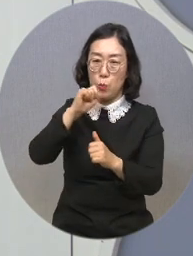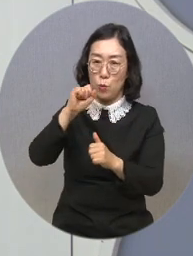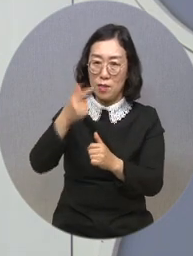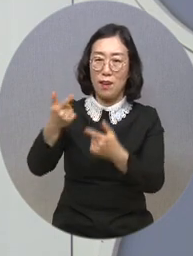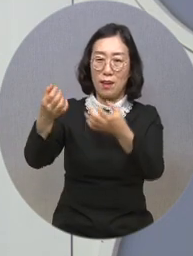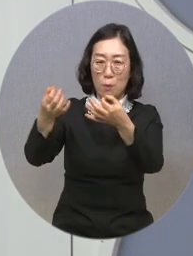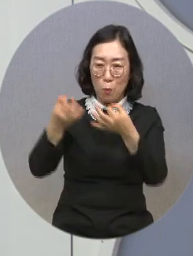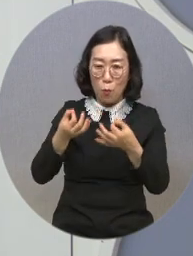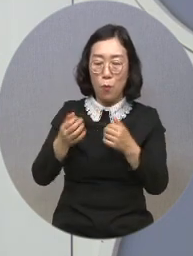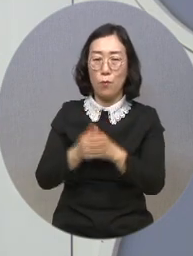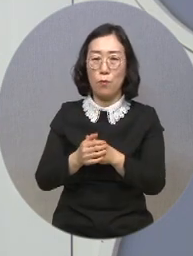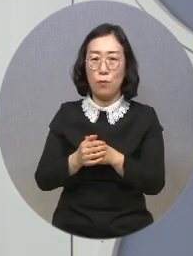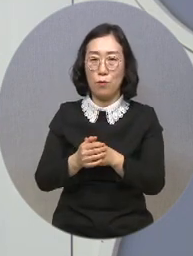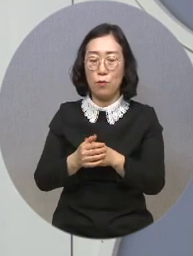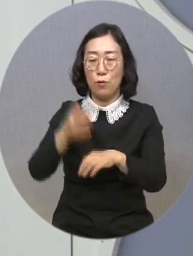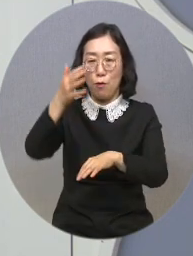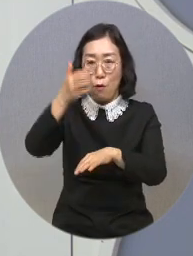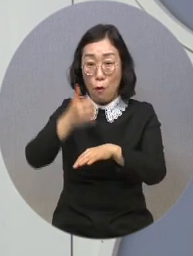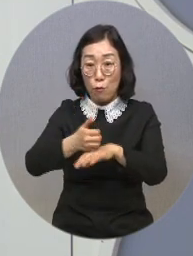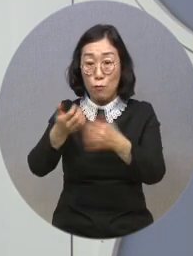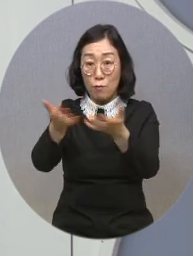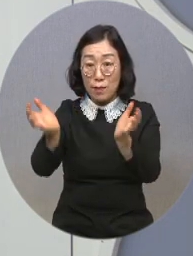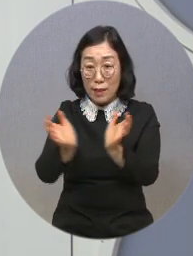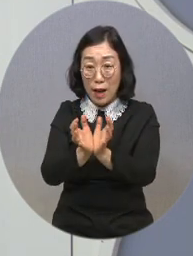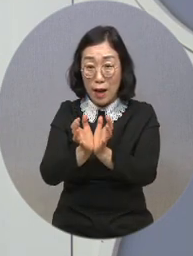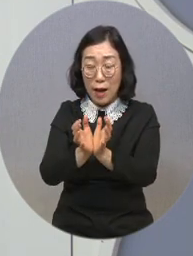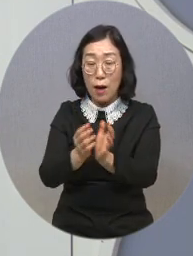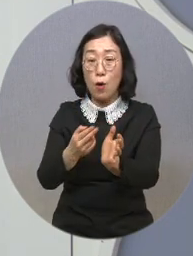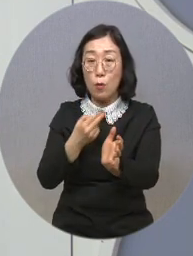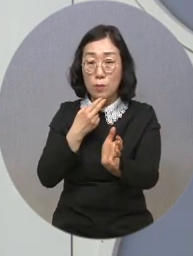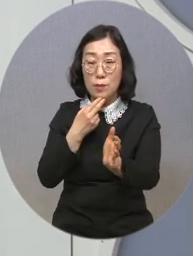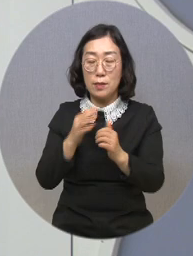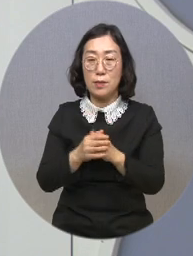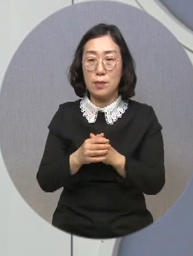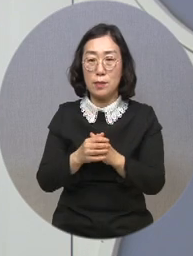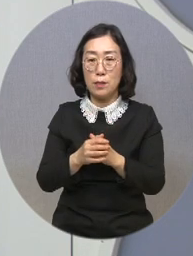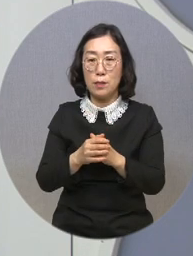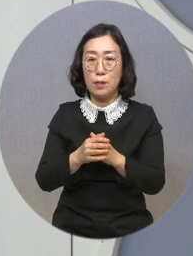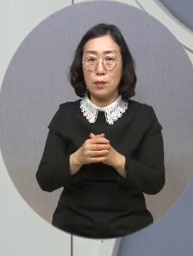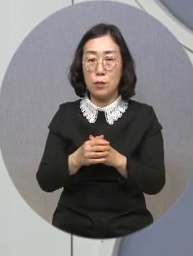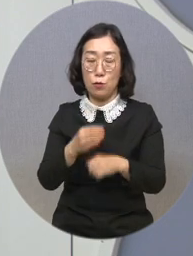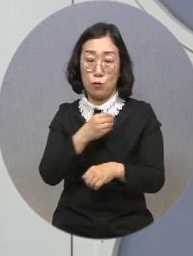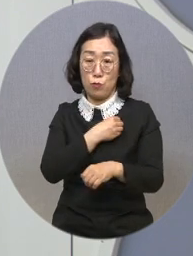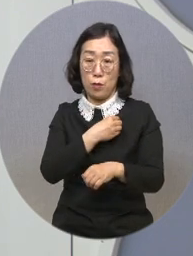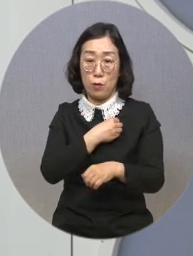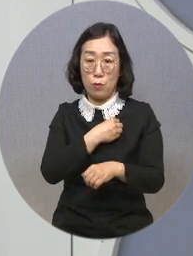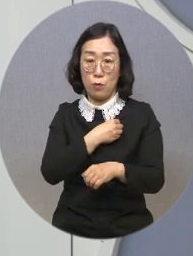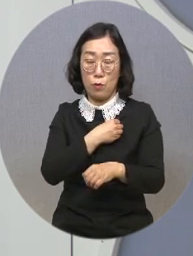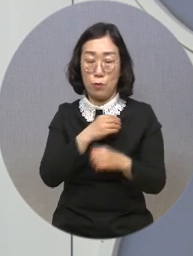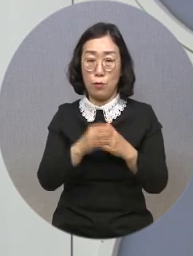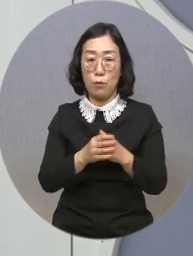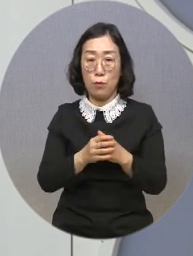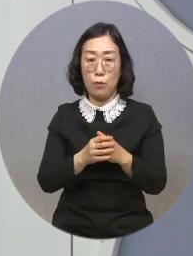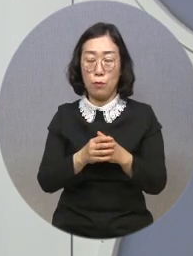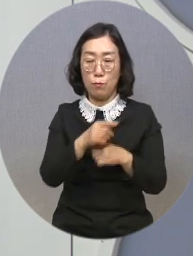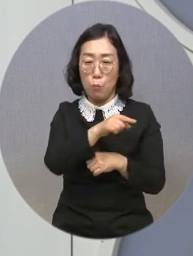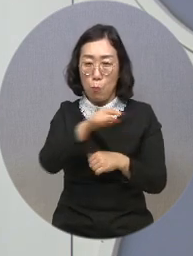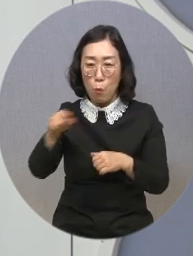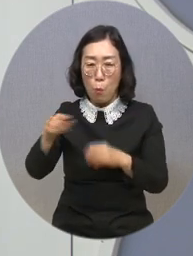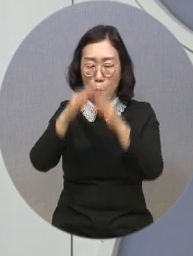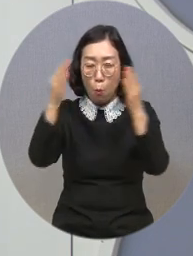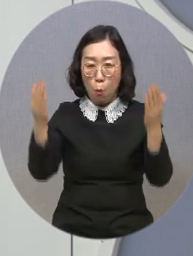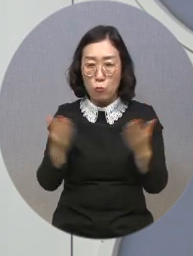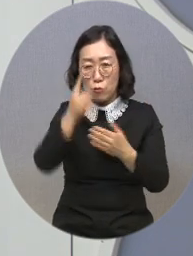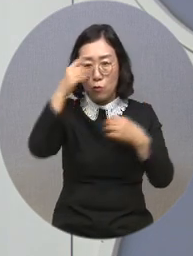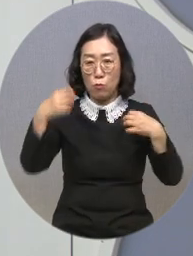뭐 이런 거 저런 거에서 저는 당구 없이 국회의원은 정부를 견제하고 감시하는 역할을 해야